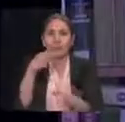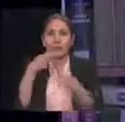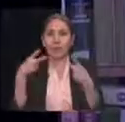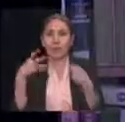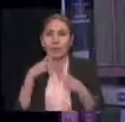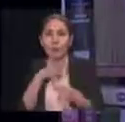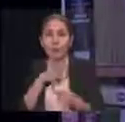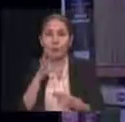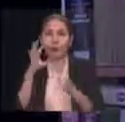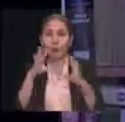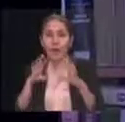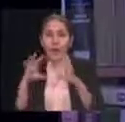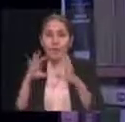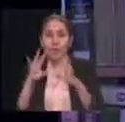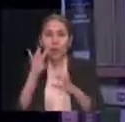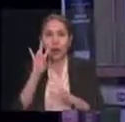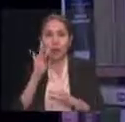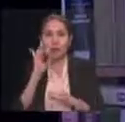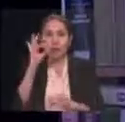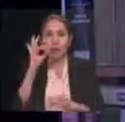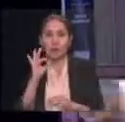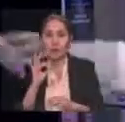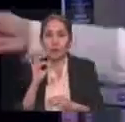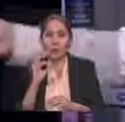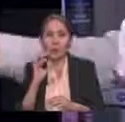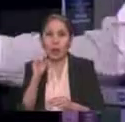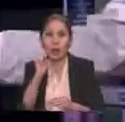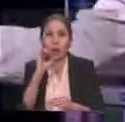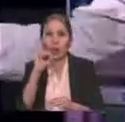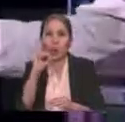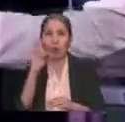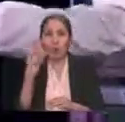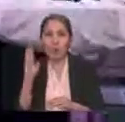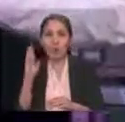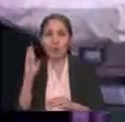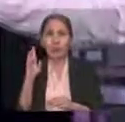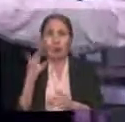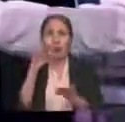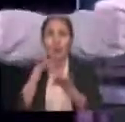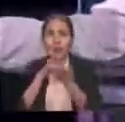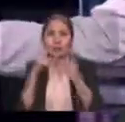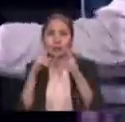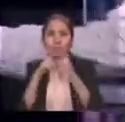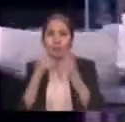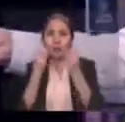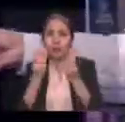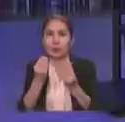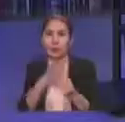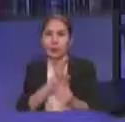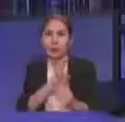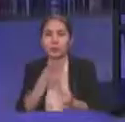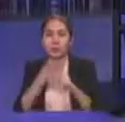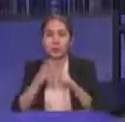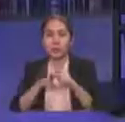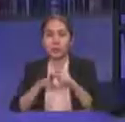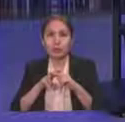bo'lgan aylanada n gradusli AOB markaziy burchak berilgan bo'lsin.